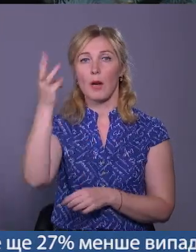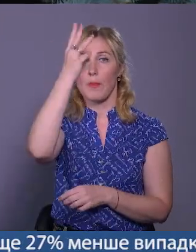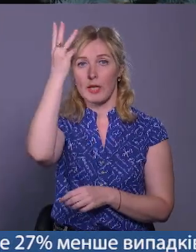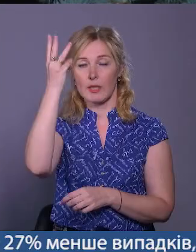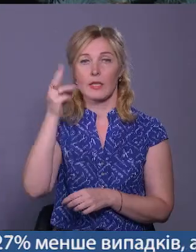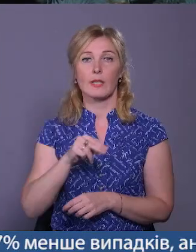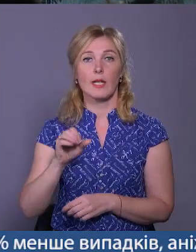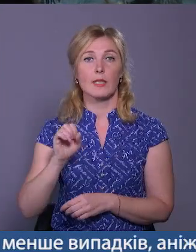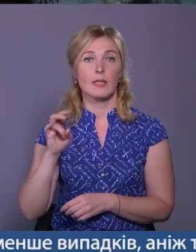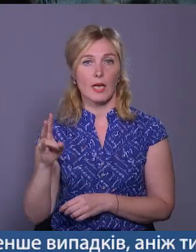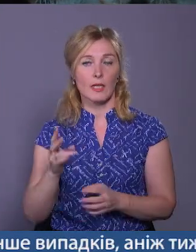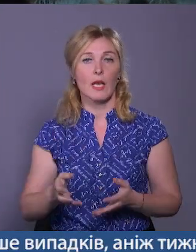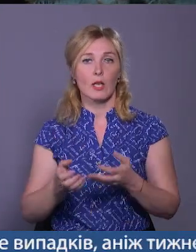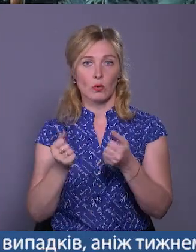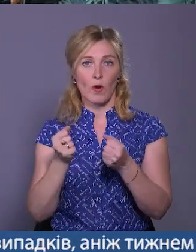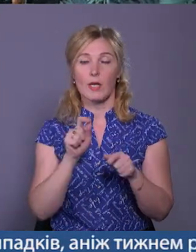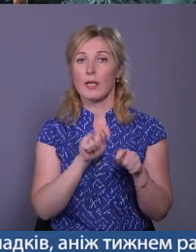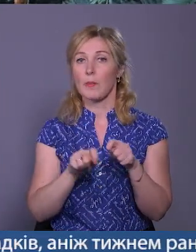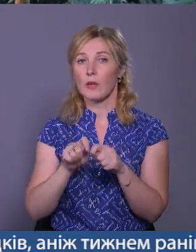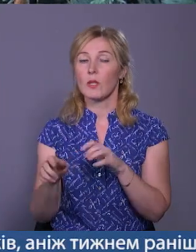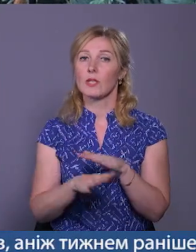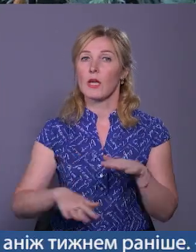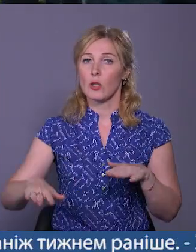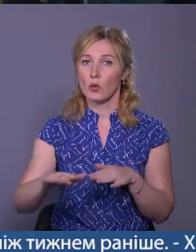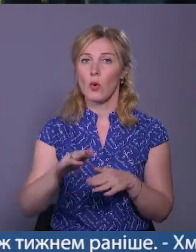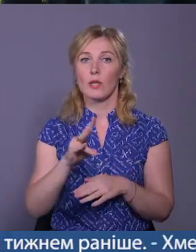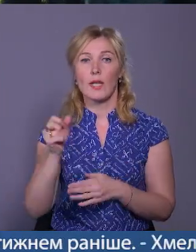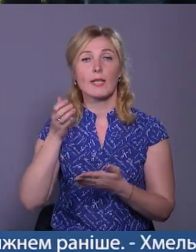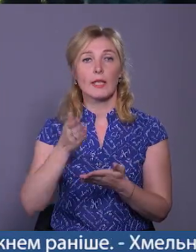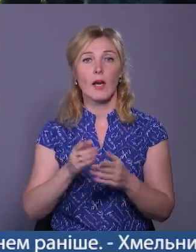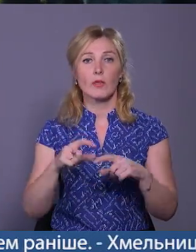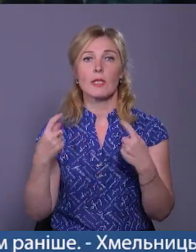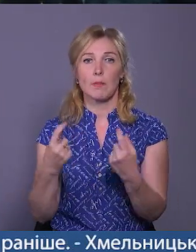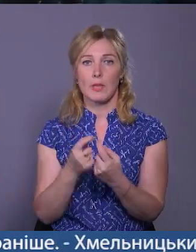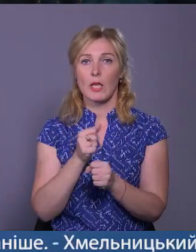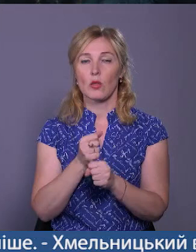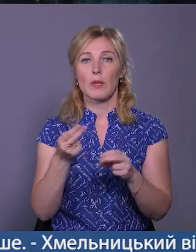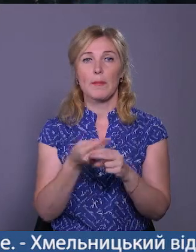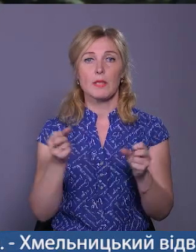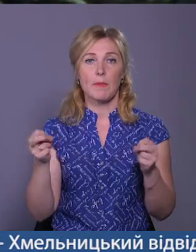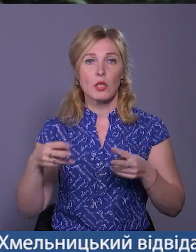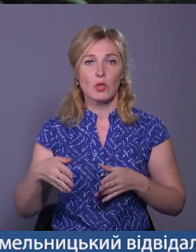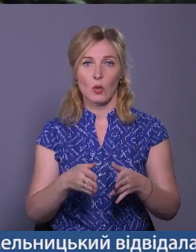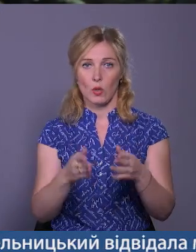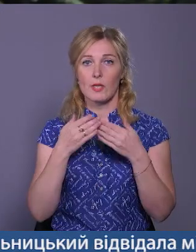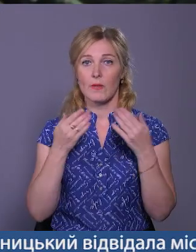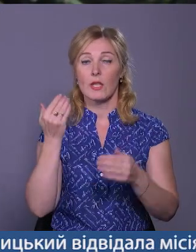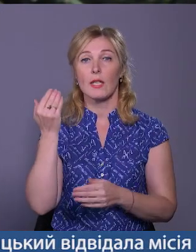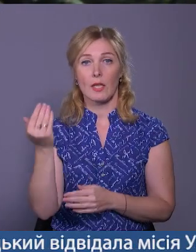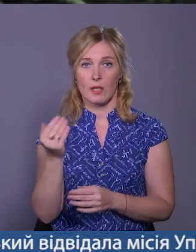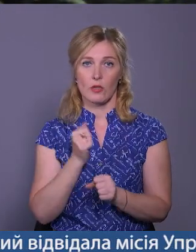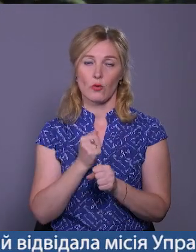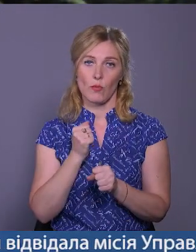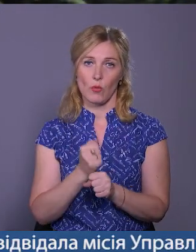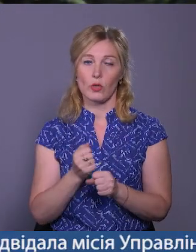бійці ДСНС рятувальники перевіряли територію на наявність мін та робили безпечні коридори завдяки їхній роботі